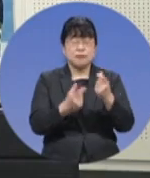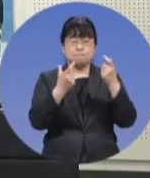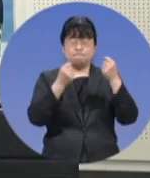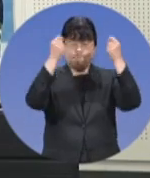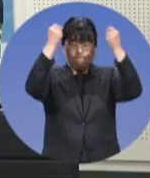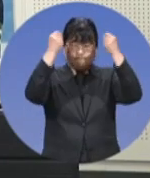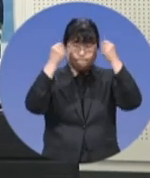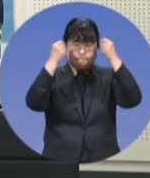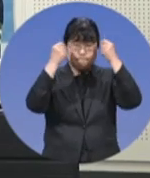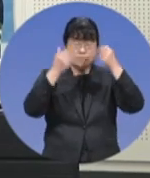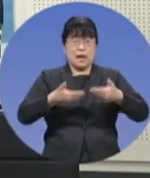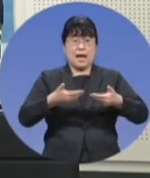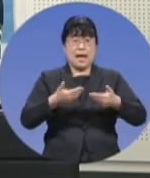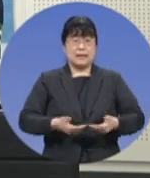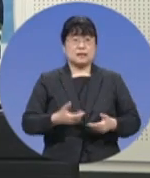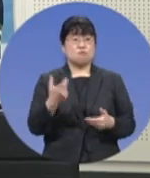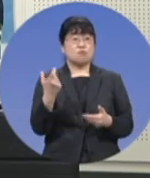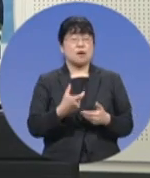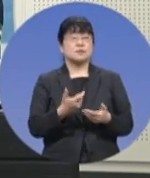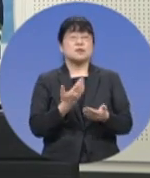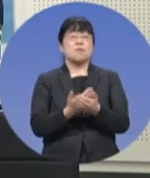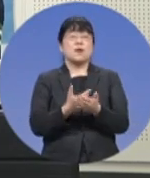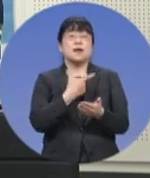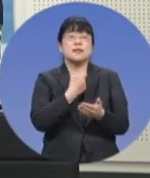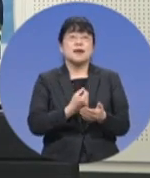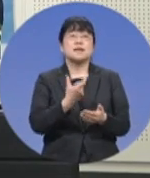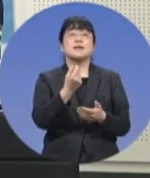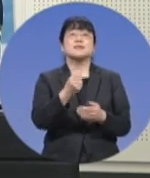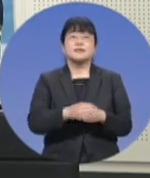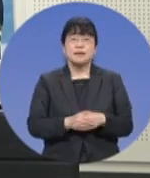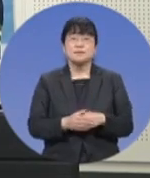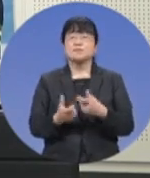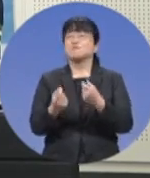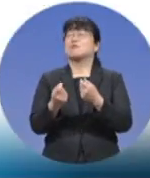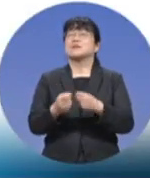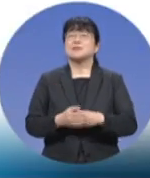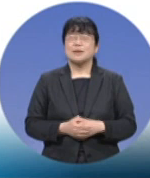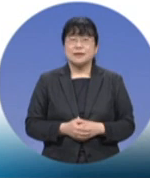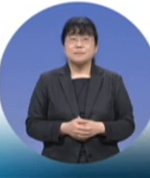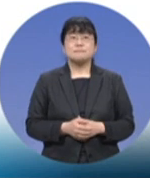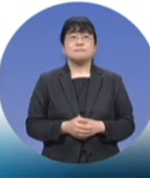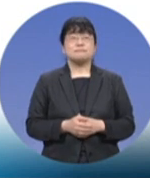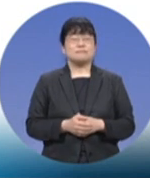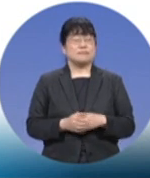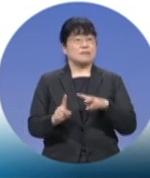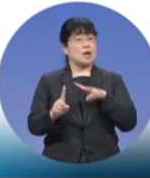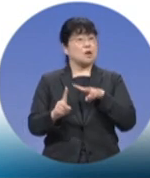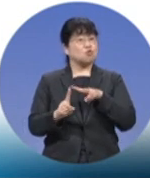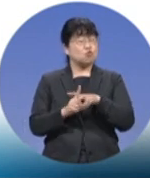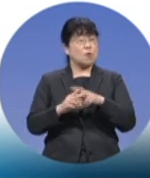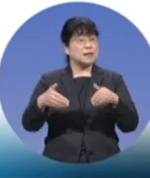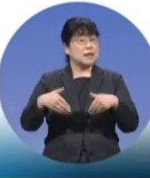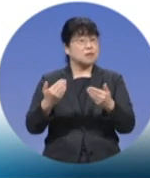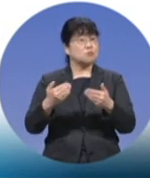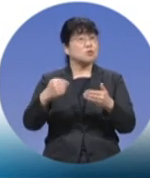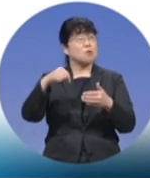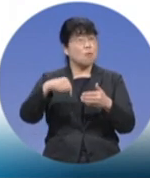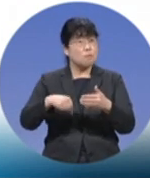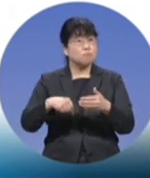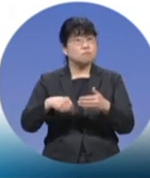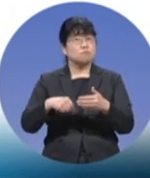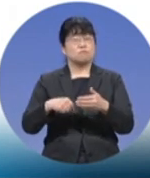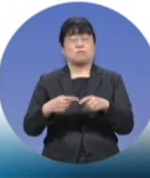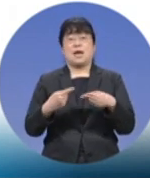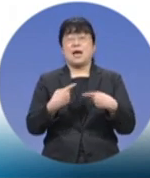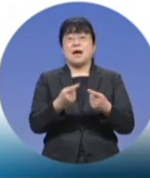ットをかぶって安全を確保してほしいですね。 そうですね。 小学生の交通事故は新